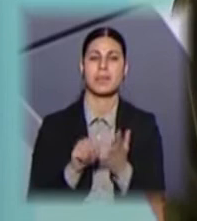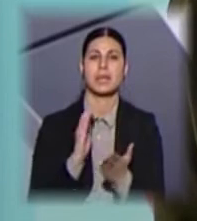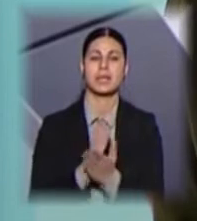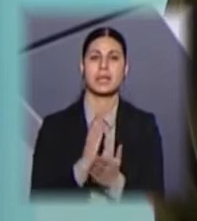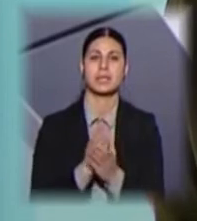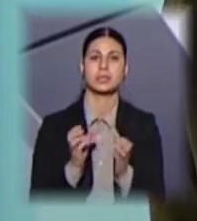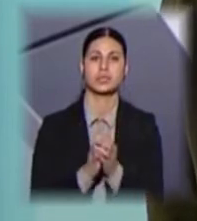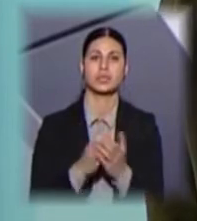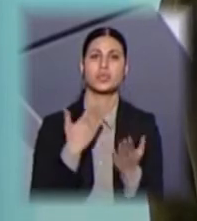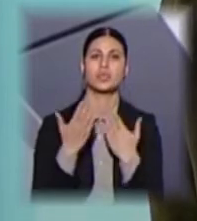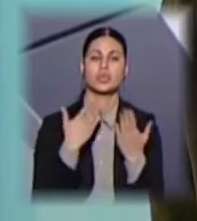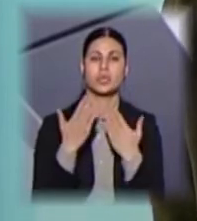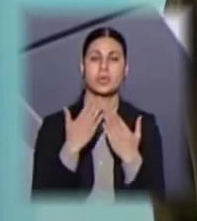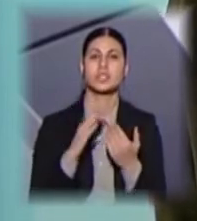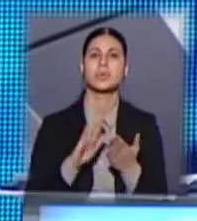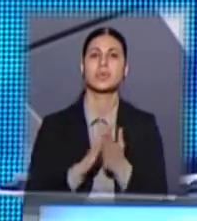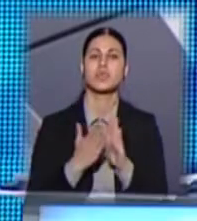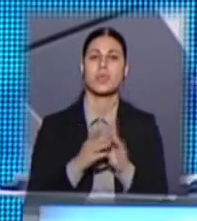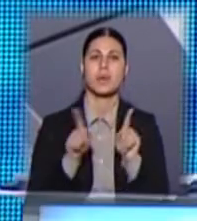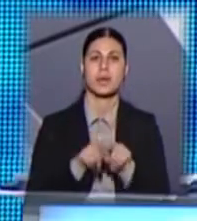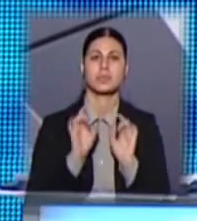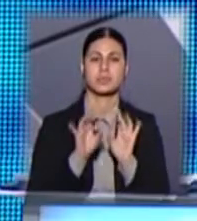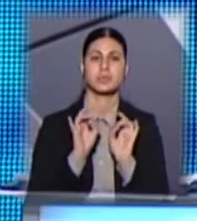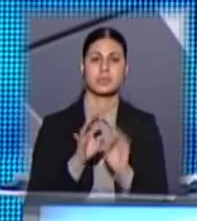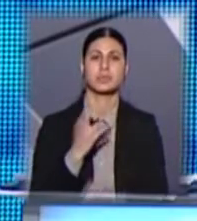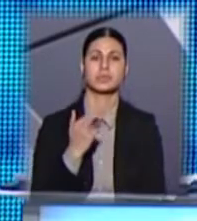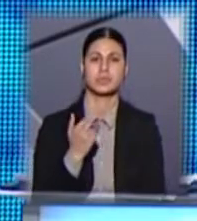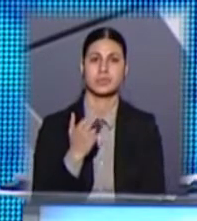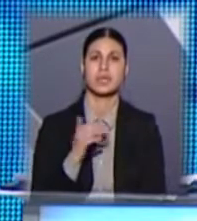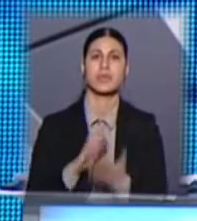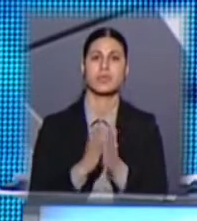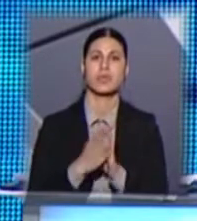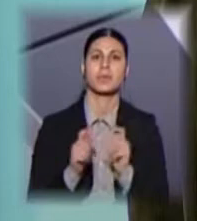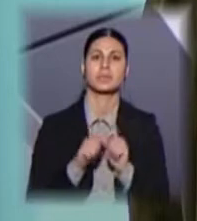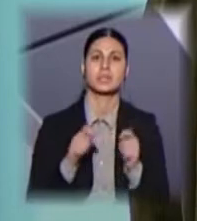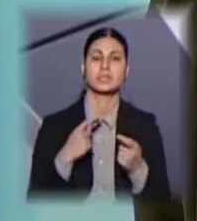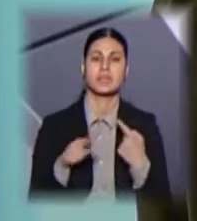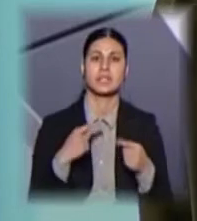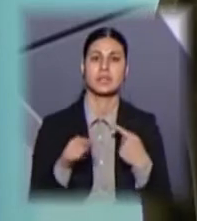სტრუქტურა მათ ურთიერთობაში. პირობების შექმნელი, ასე ვთქვათ. ხო, ანუ პირობებს ქმნის სხვადასხვანაირად. არის უფრო